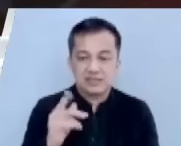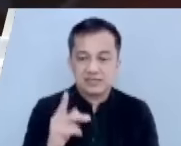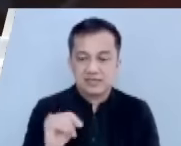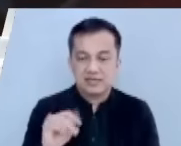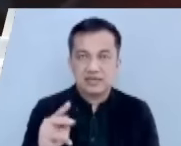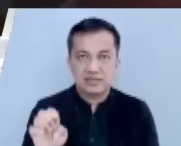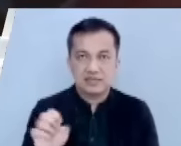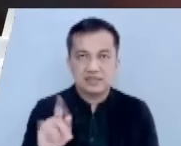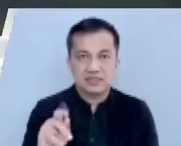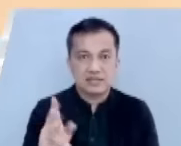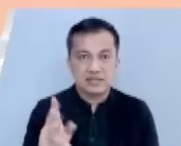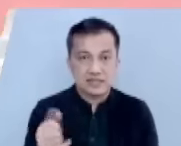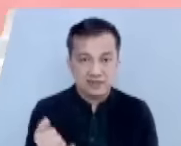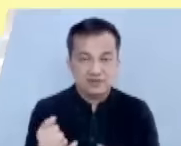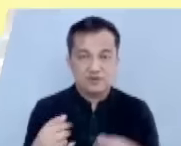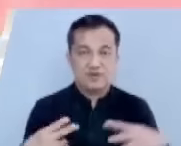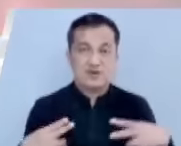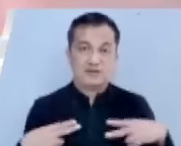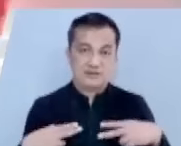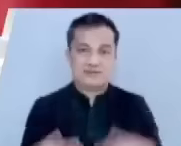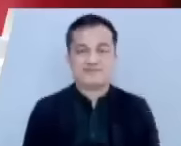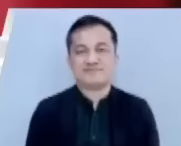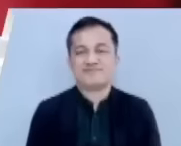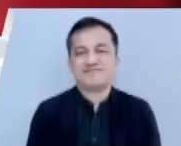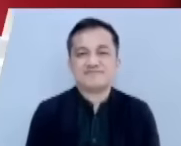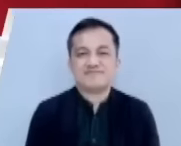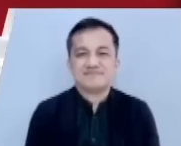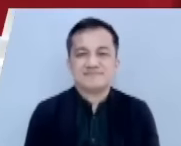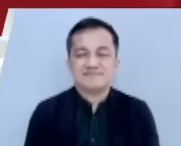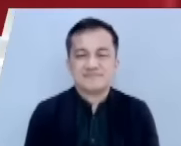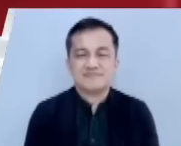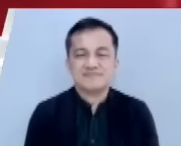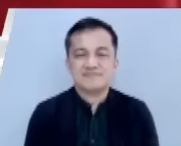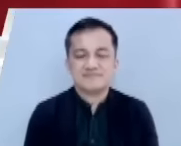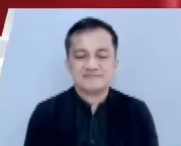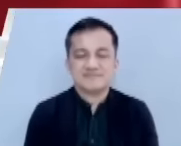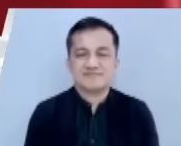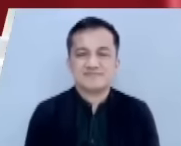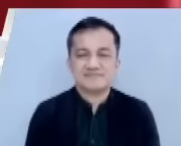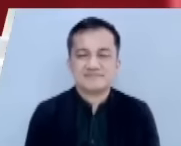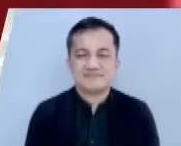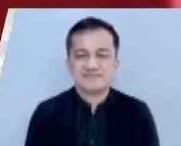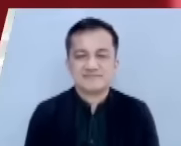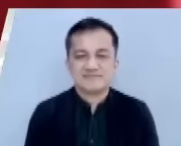holiday season. What are your plans sa pag-uwi sa Bicol?